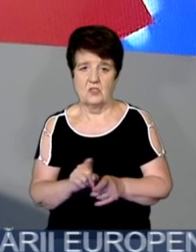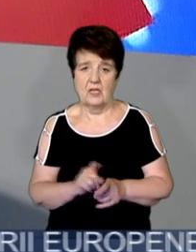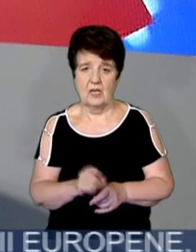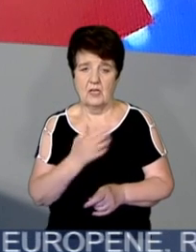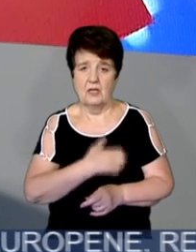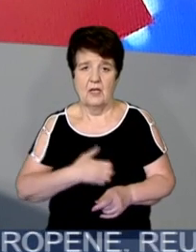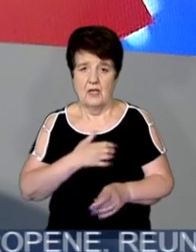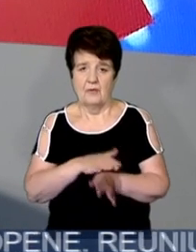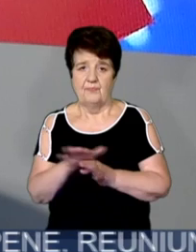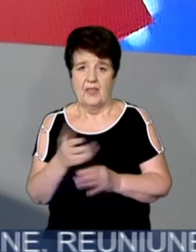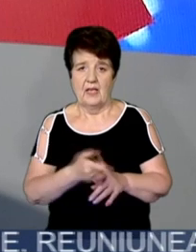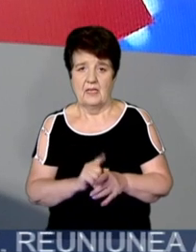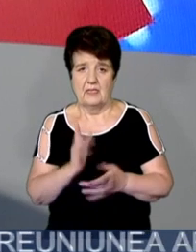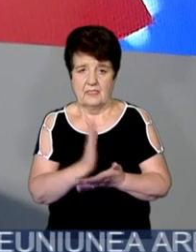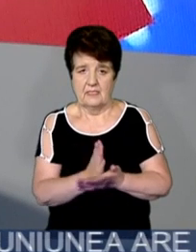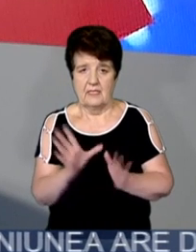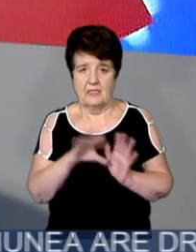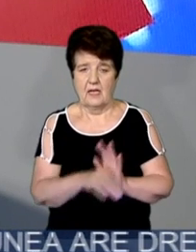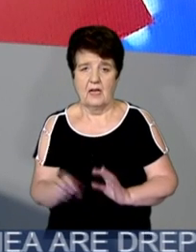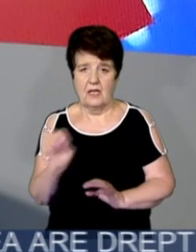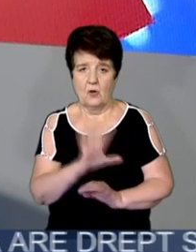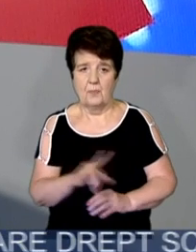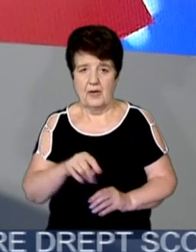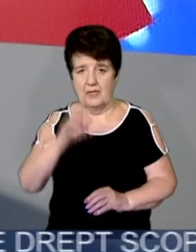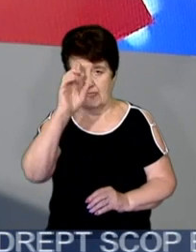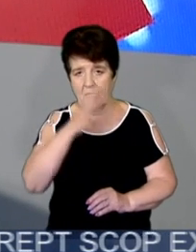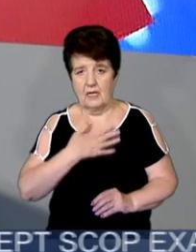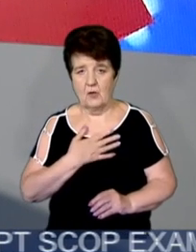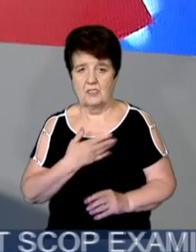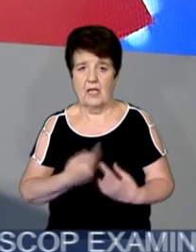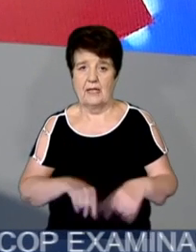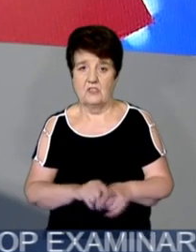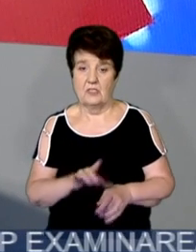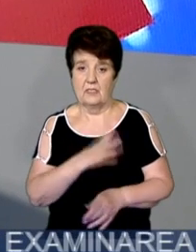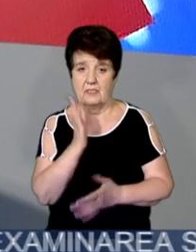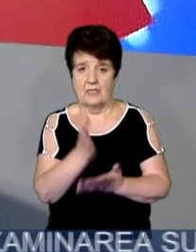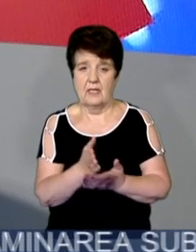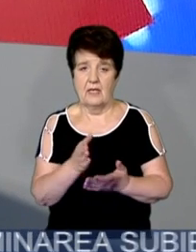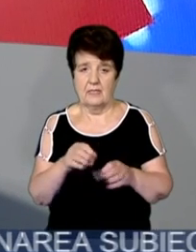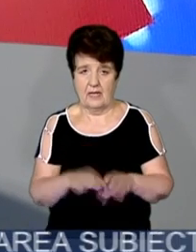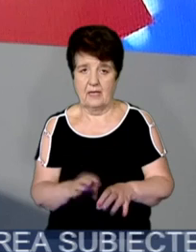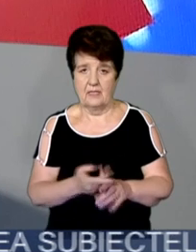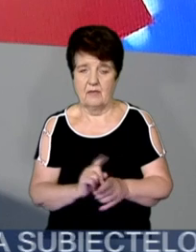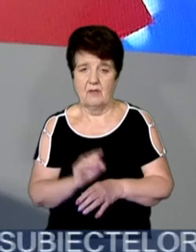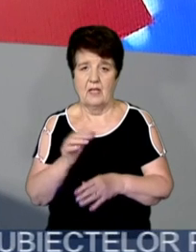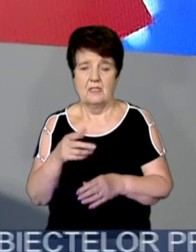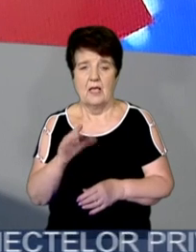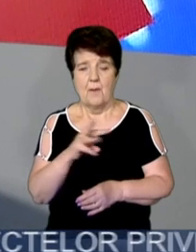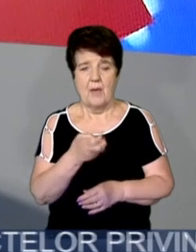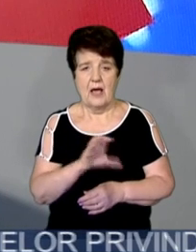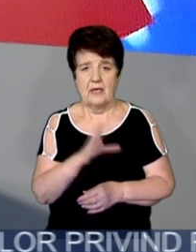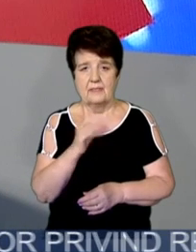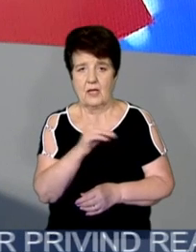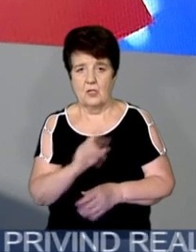mai importantă a acestora este integrarea europeană a țării noastre. Acestea sunt directivele transmise de șefa statului Maia Sandu